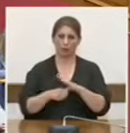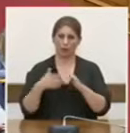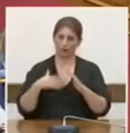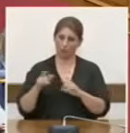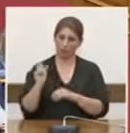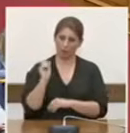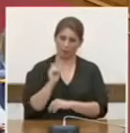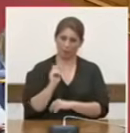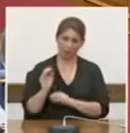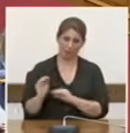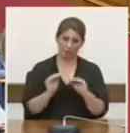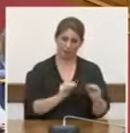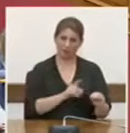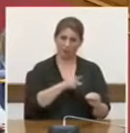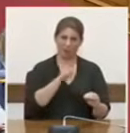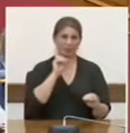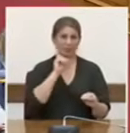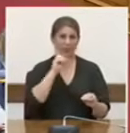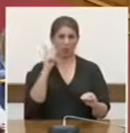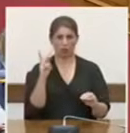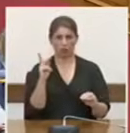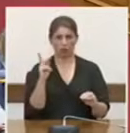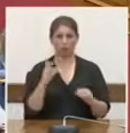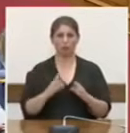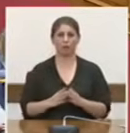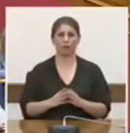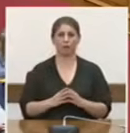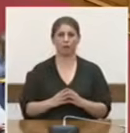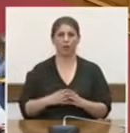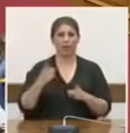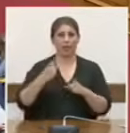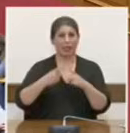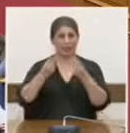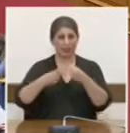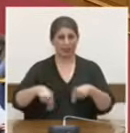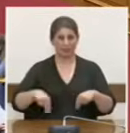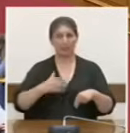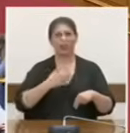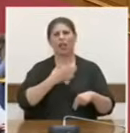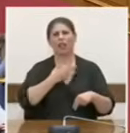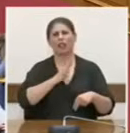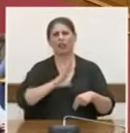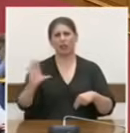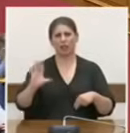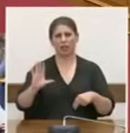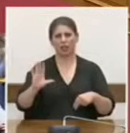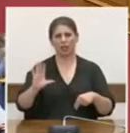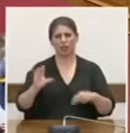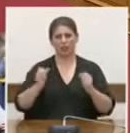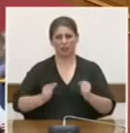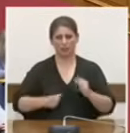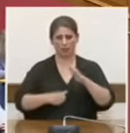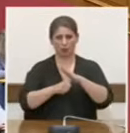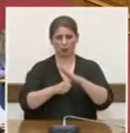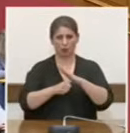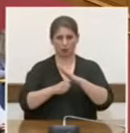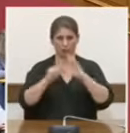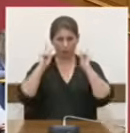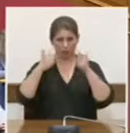στην κυρία Κωνσταντοπούλου ότι η ελληνική λύση δεν χρειάζεται να πάρει θέση για την Προεδρία της Δημοκρατίας, διότι εμείς την καταψηφίσαμε το